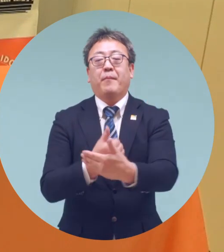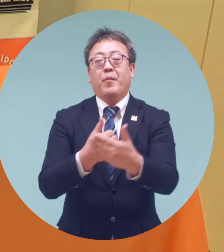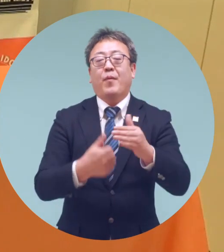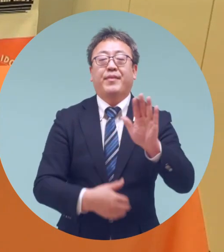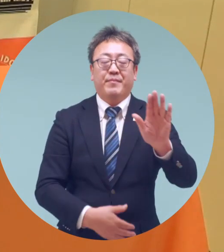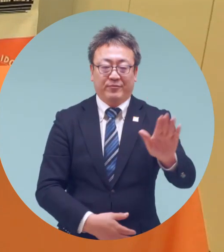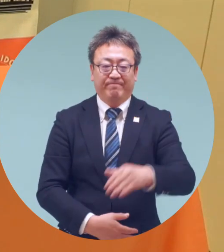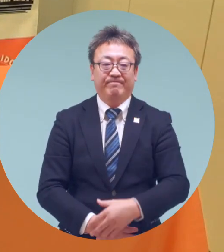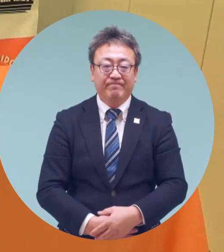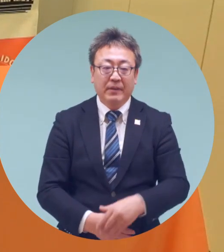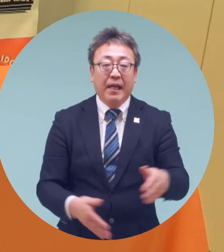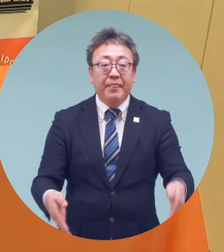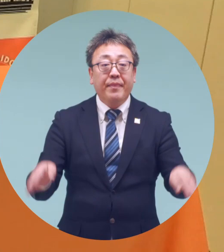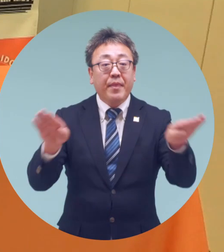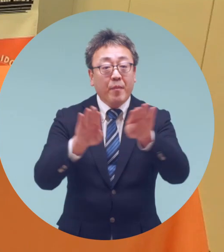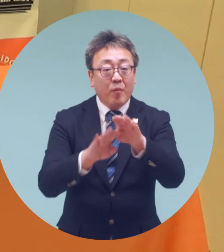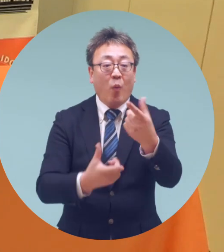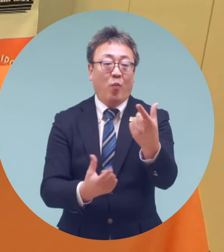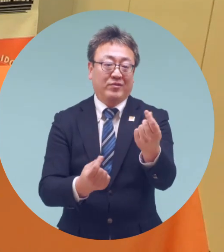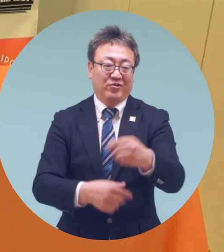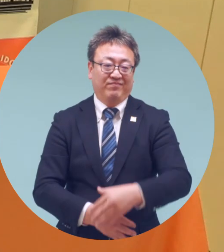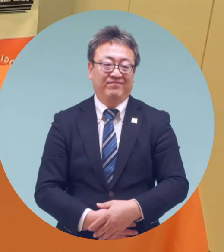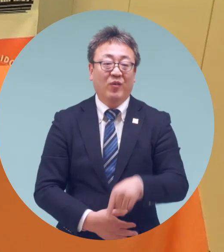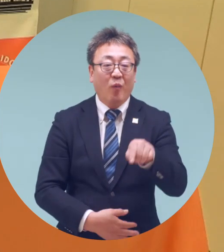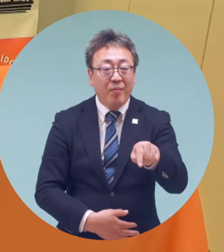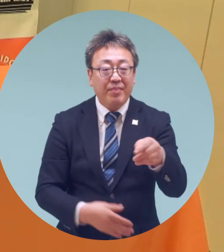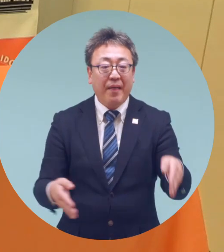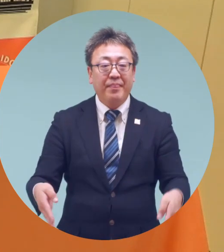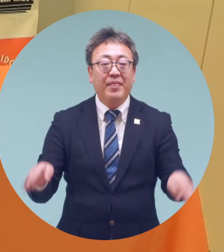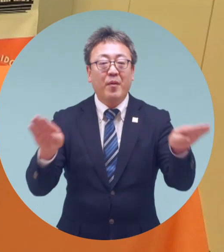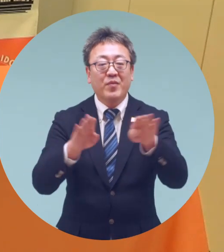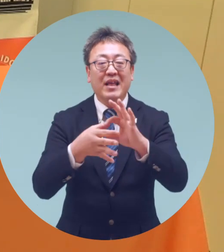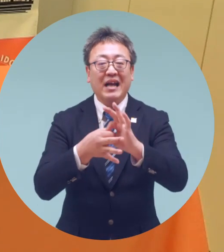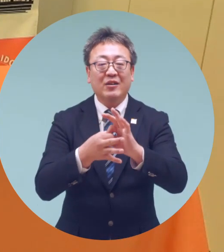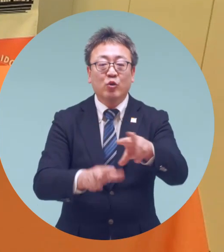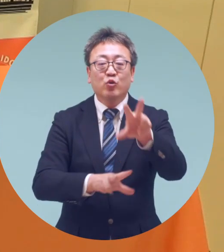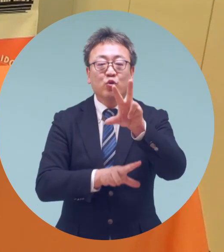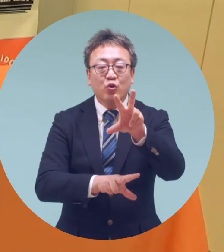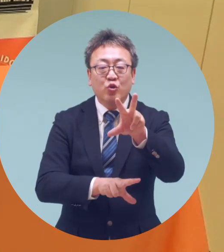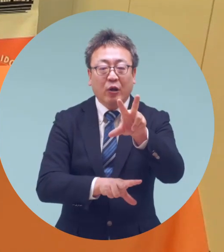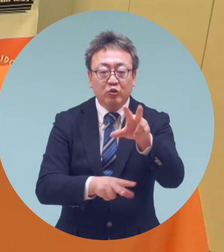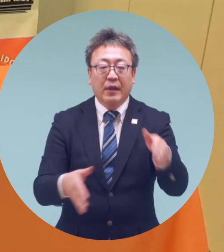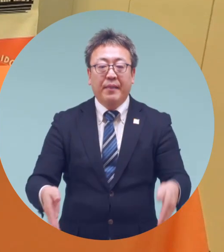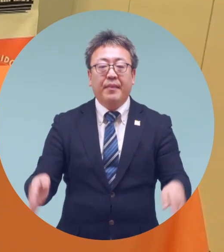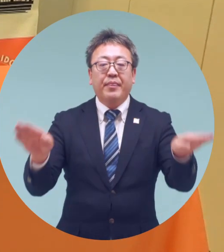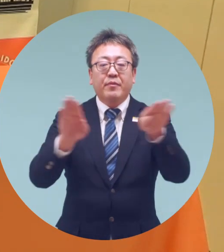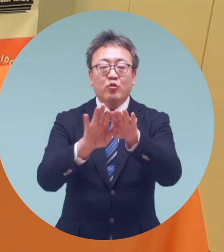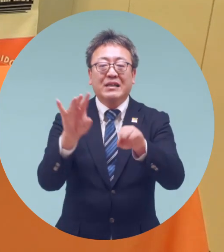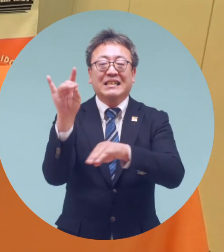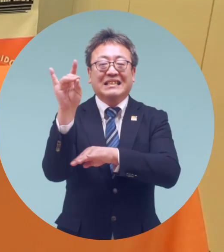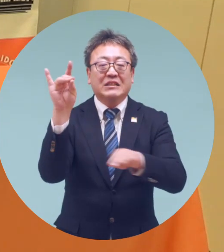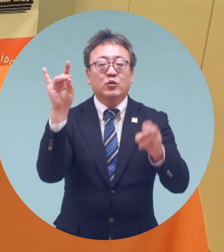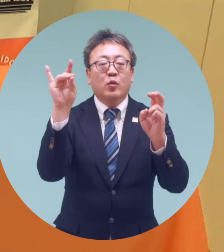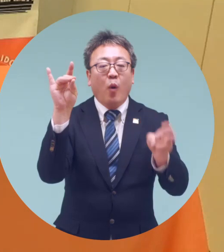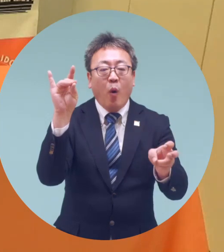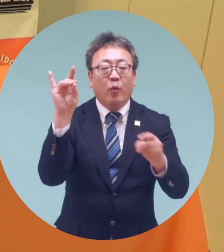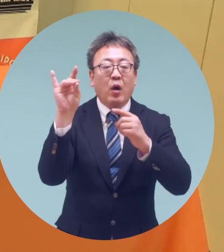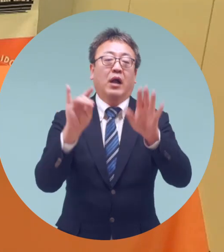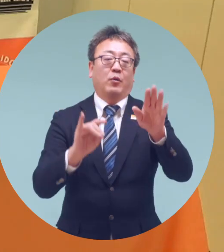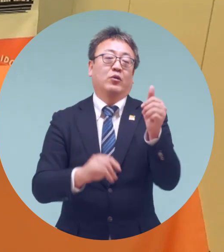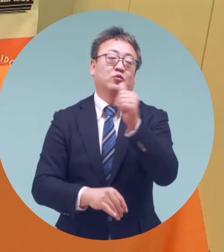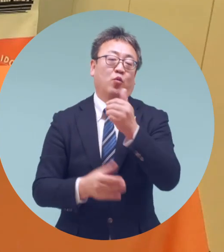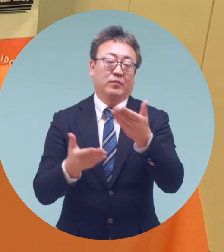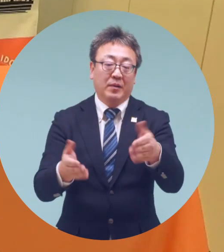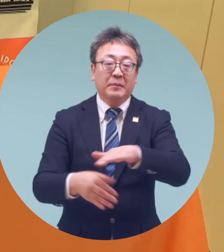守られていますが、建物も同様です。そんな建物に関するルールである建築基準法についてご紹介します